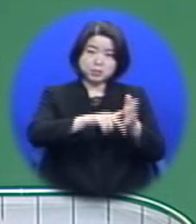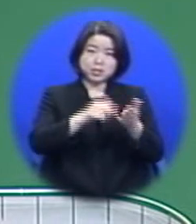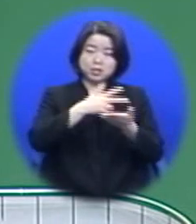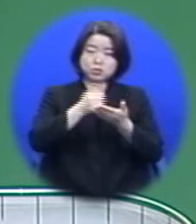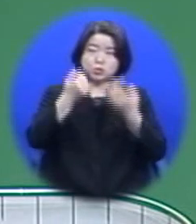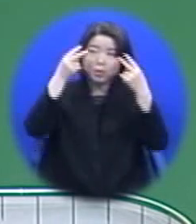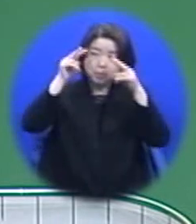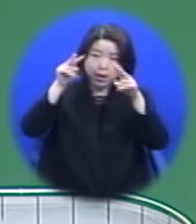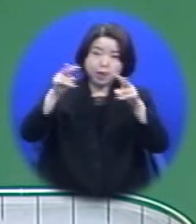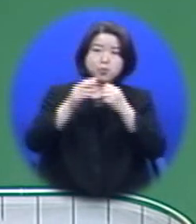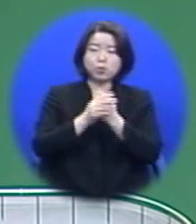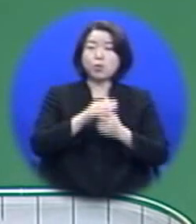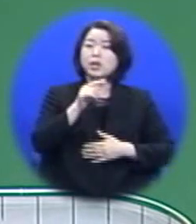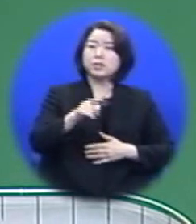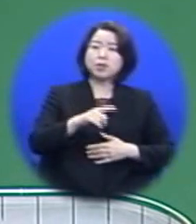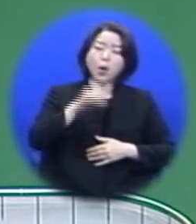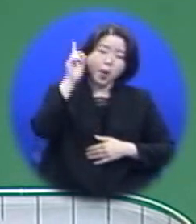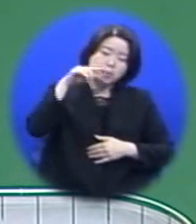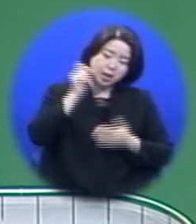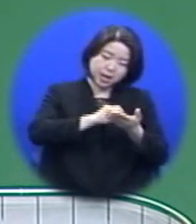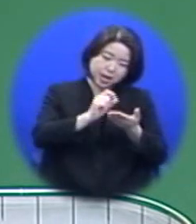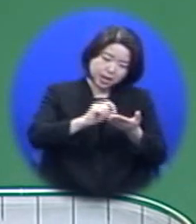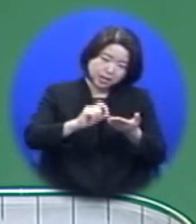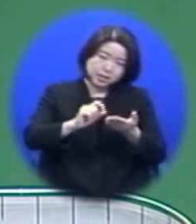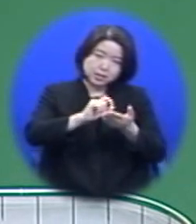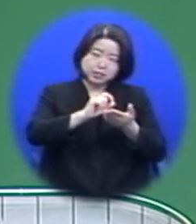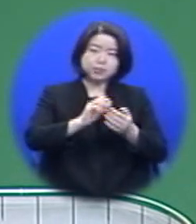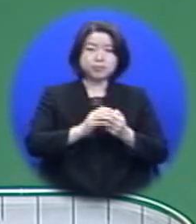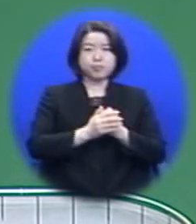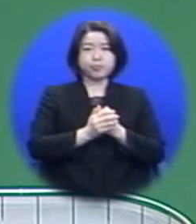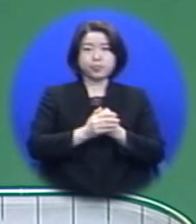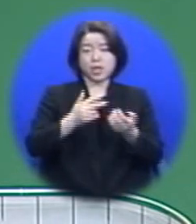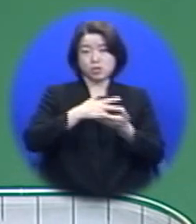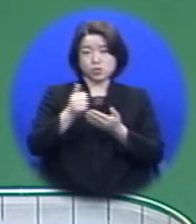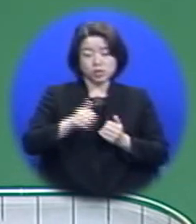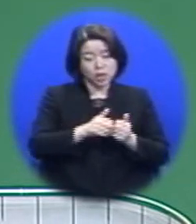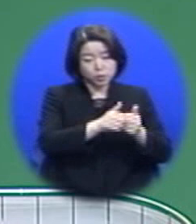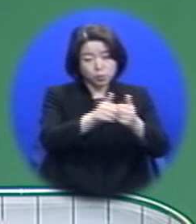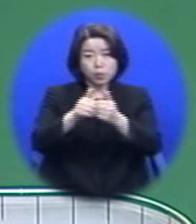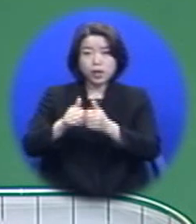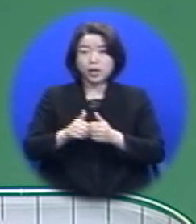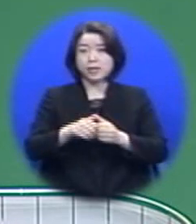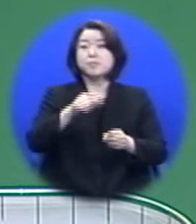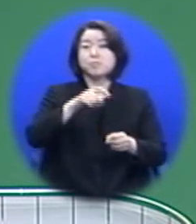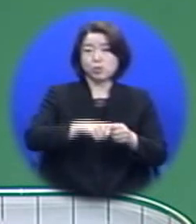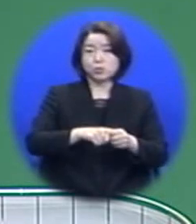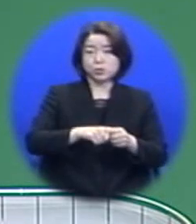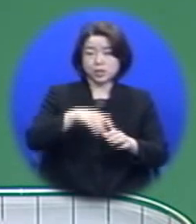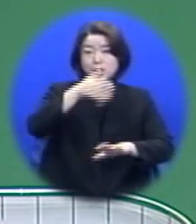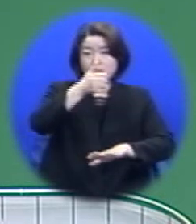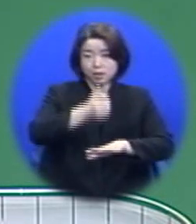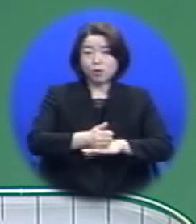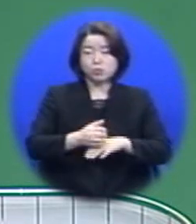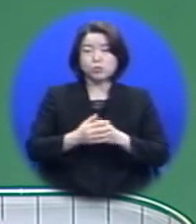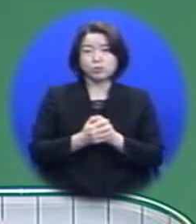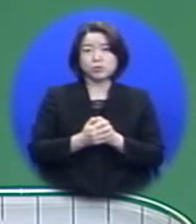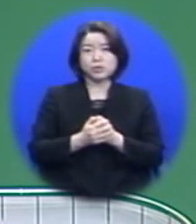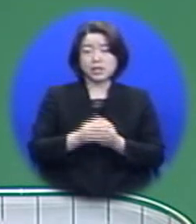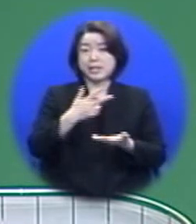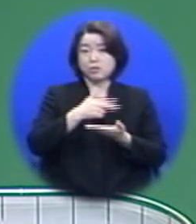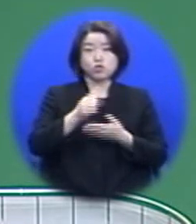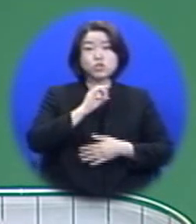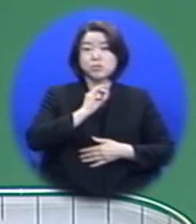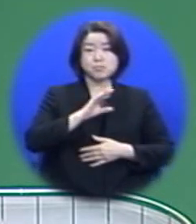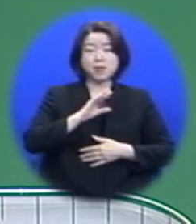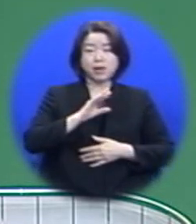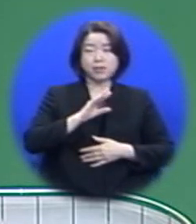바라보고 그리고 그것을 매일 일기로 써가면서 주님과 동행하려고 하는 것이 결국은 주님만